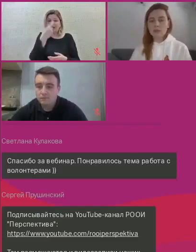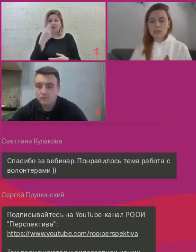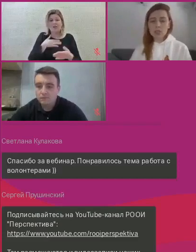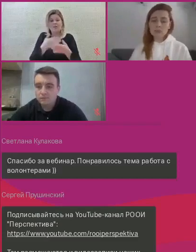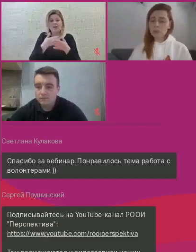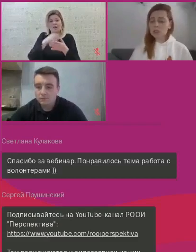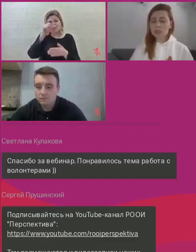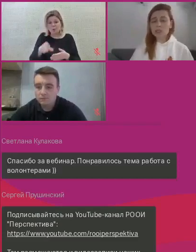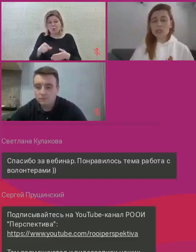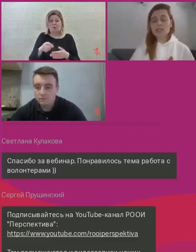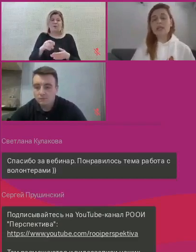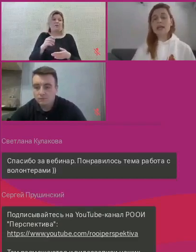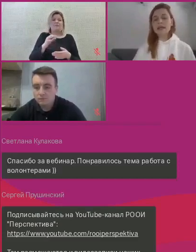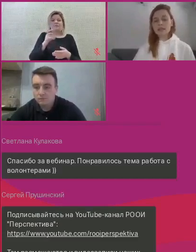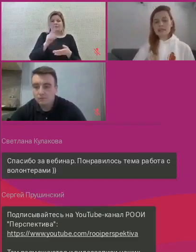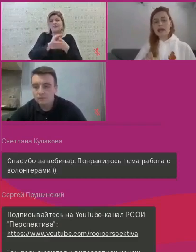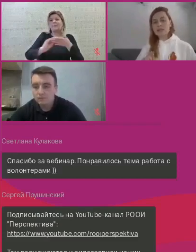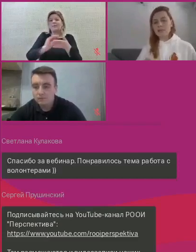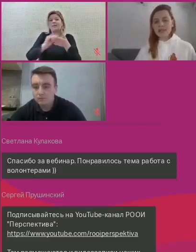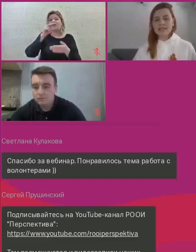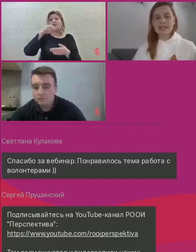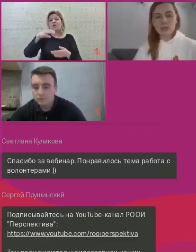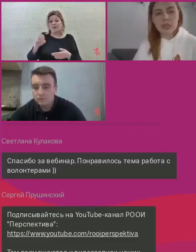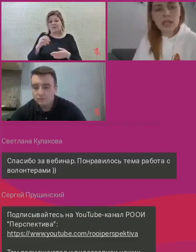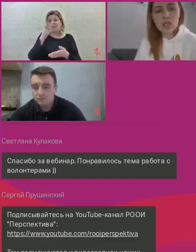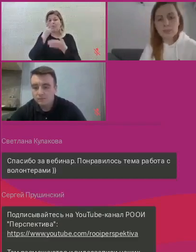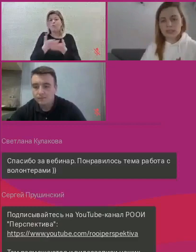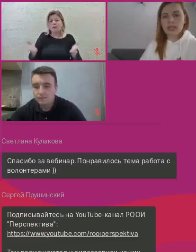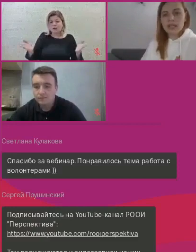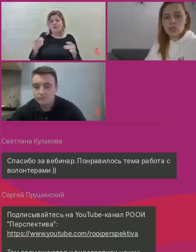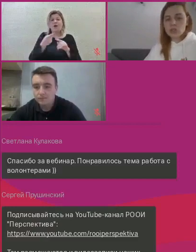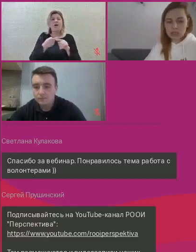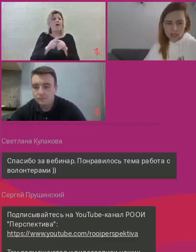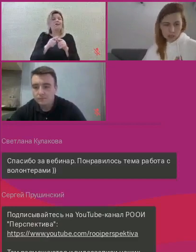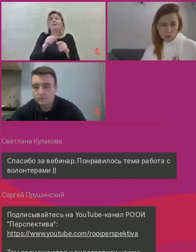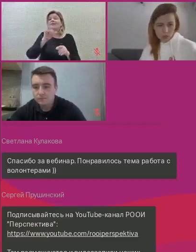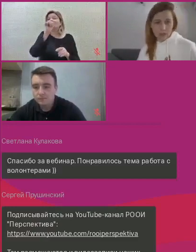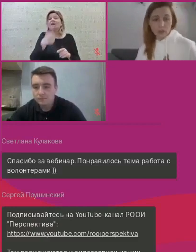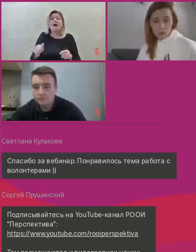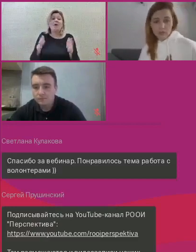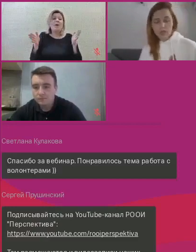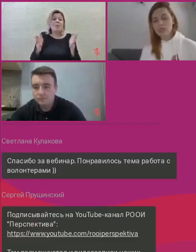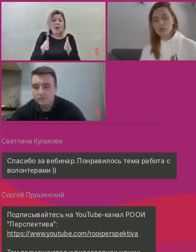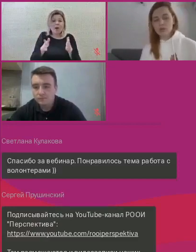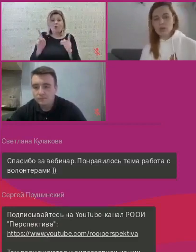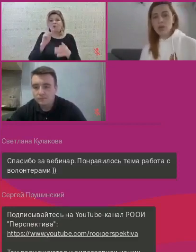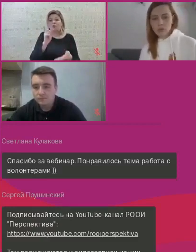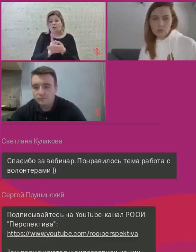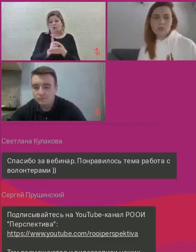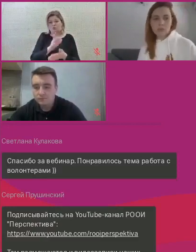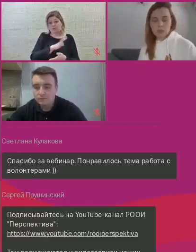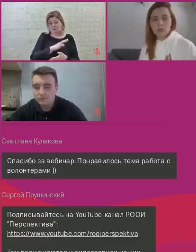сказать про него публично, пусть это даже в чате, это самая малость, которая должна быть. Тогда еще сохранится жизнь волонтера, ваша